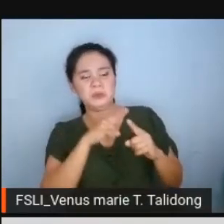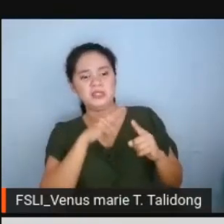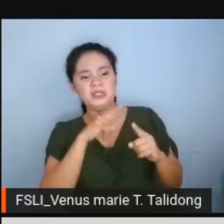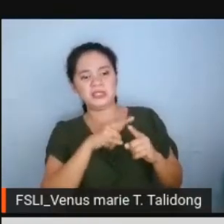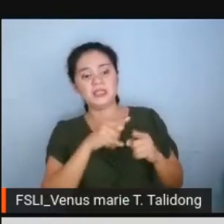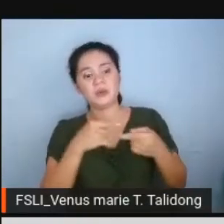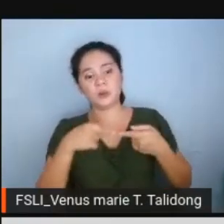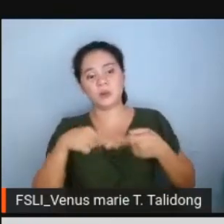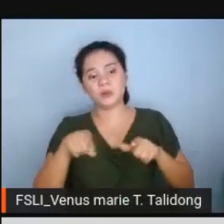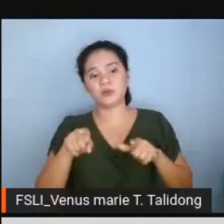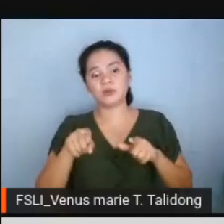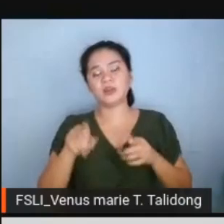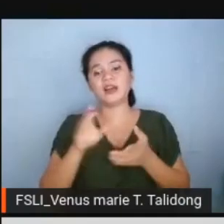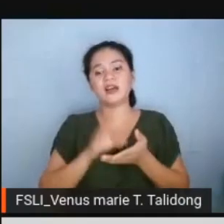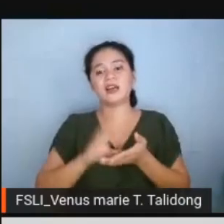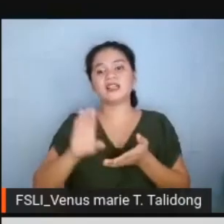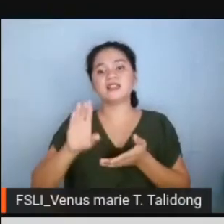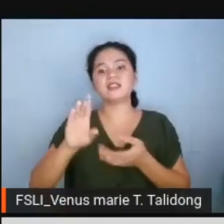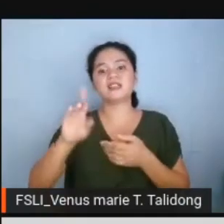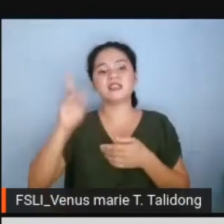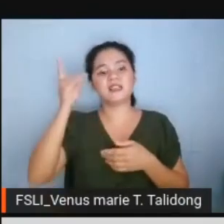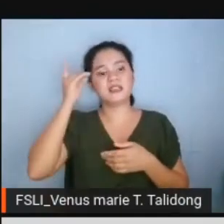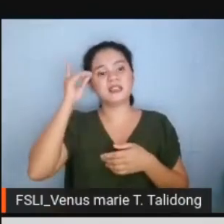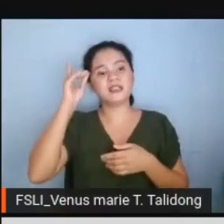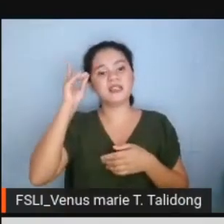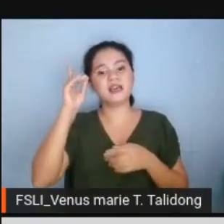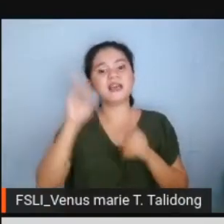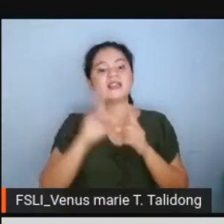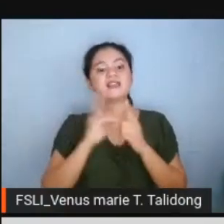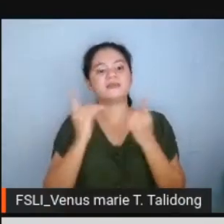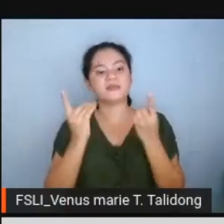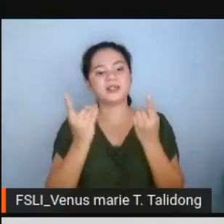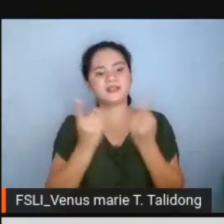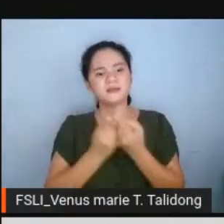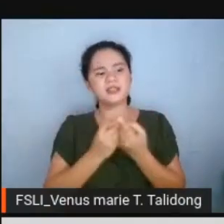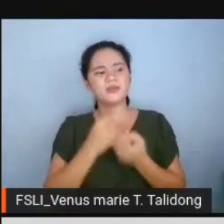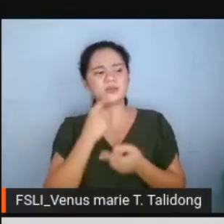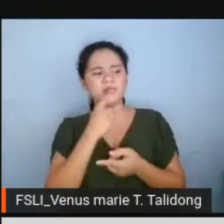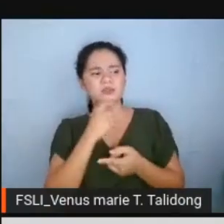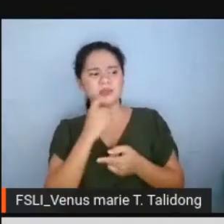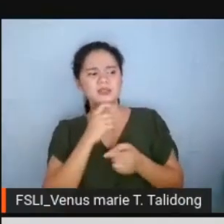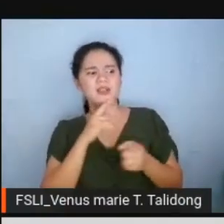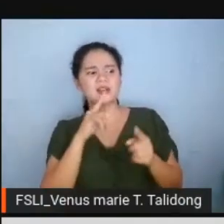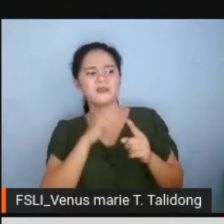the college dean of that department kung sino man yung nang-bully sa'yo. Kumbaga,